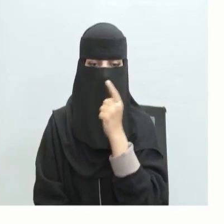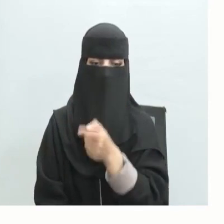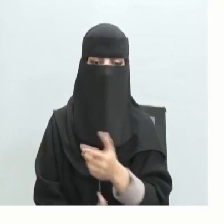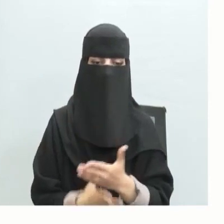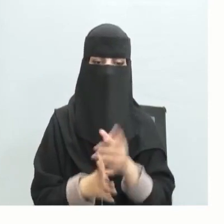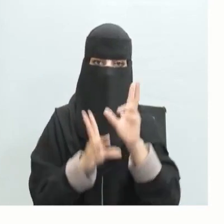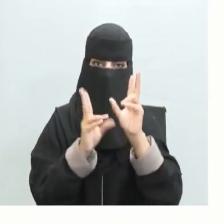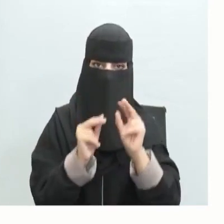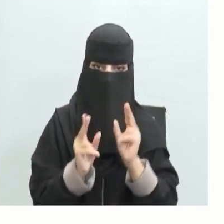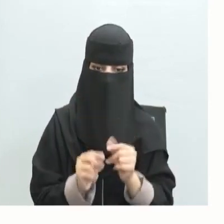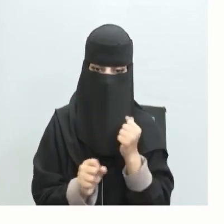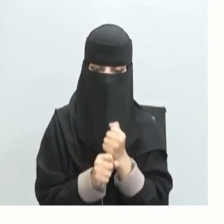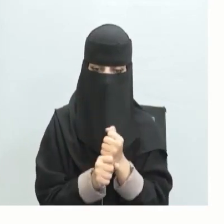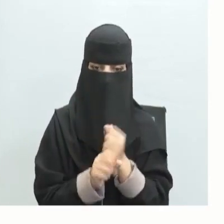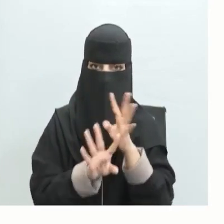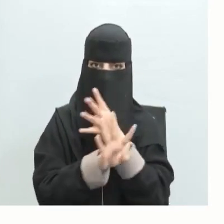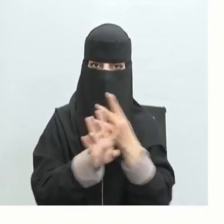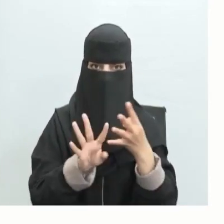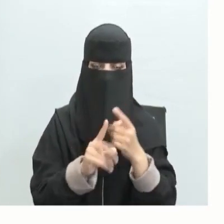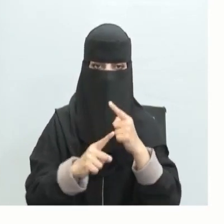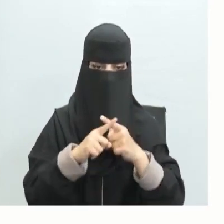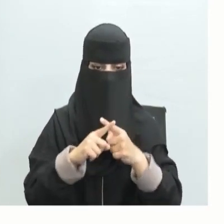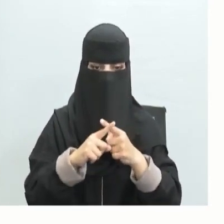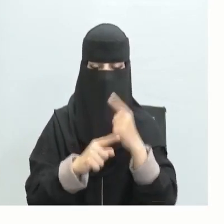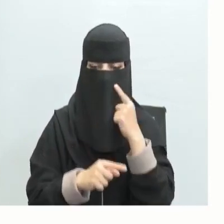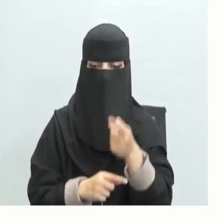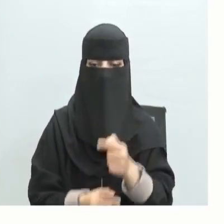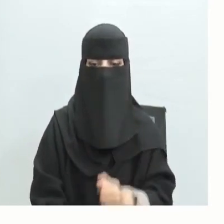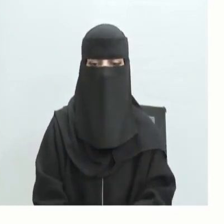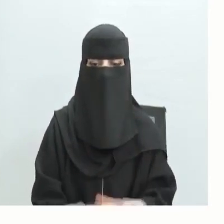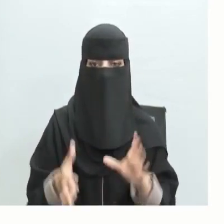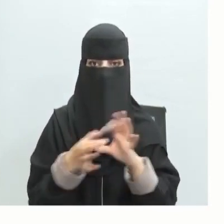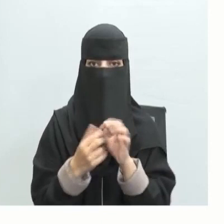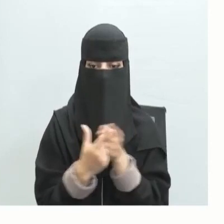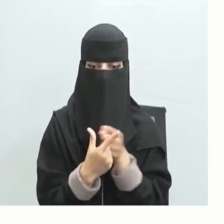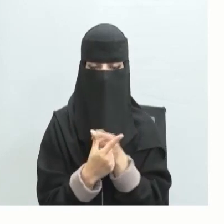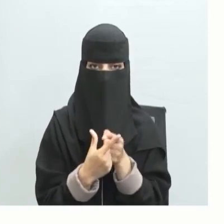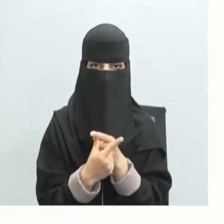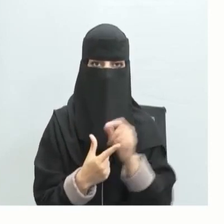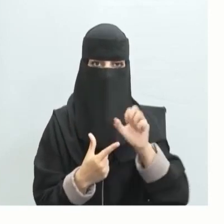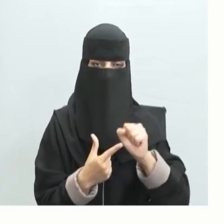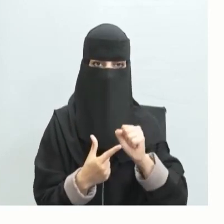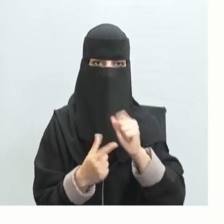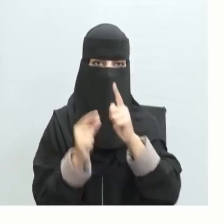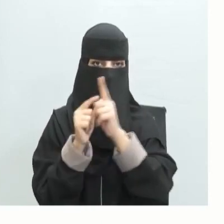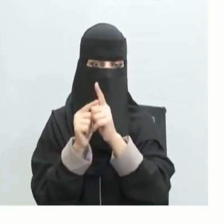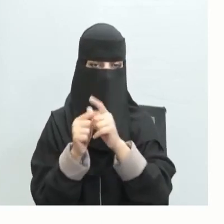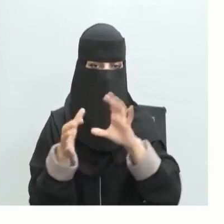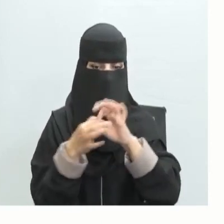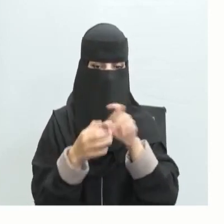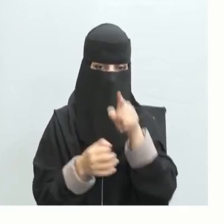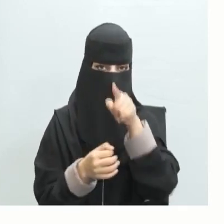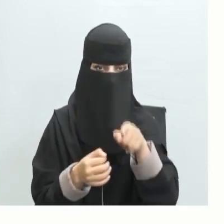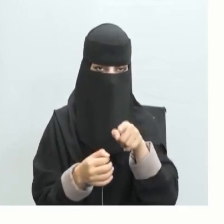اطبق نفس الكلام على الاكسل فعندي انا علاقه تربط ما بين الاي والبي ما هي هذه العلا بين